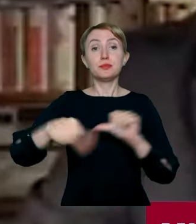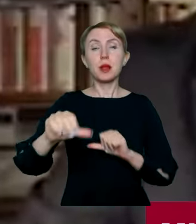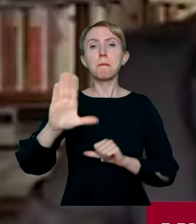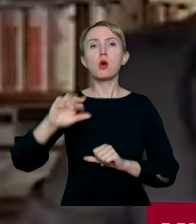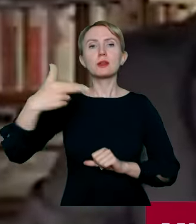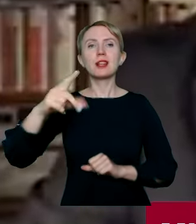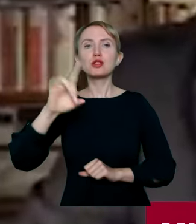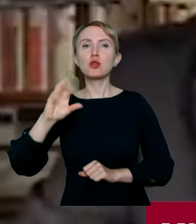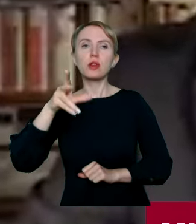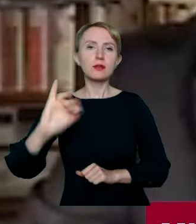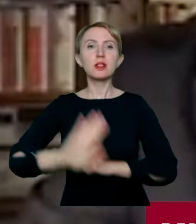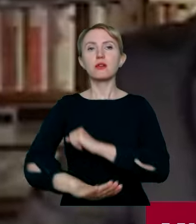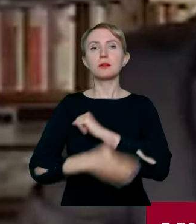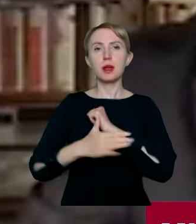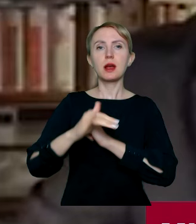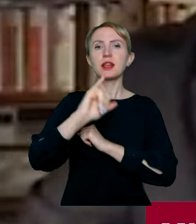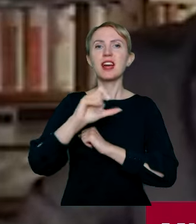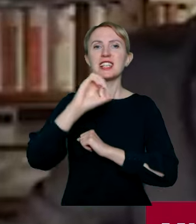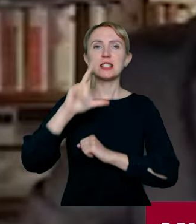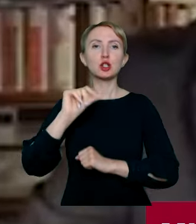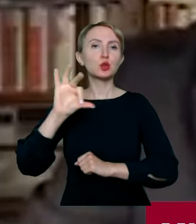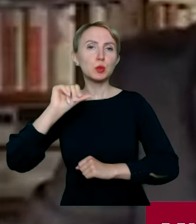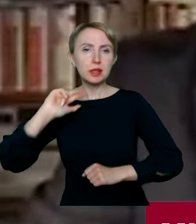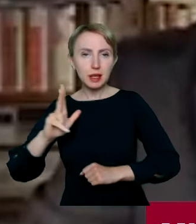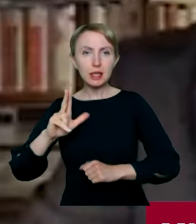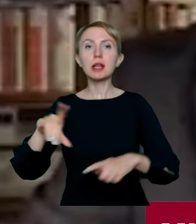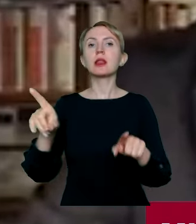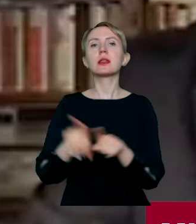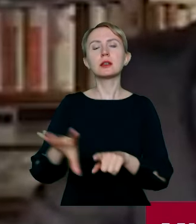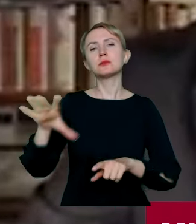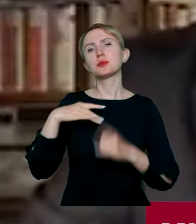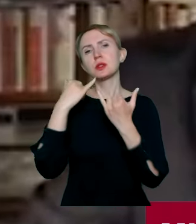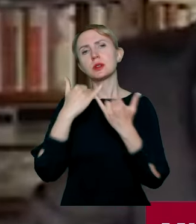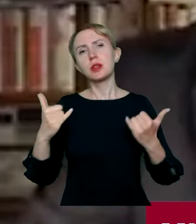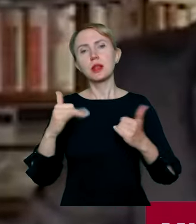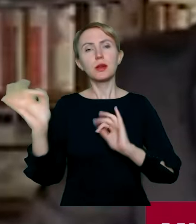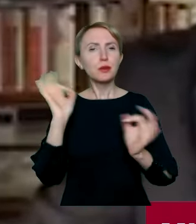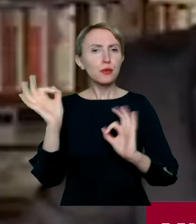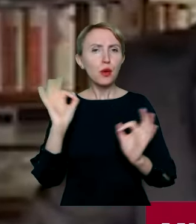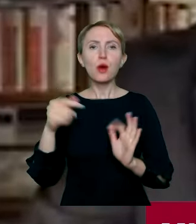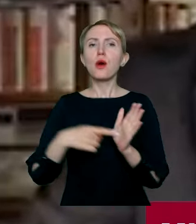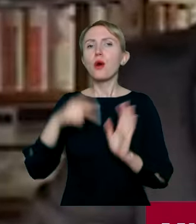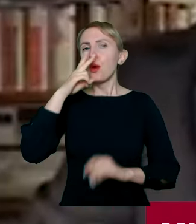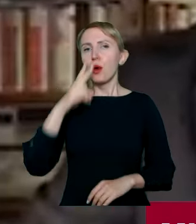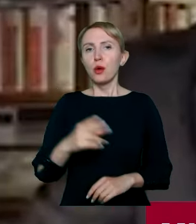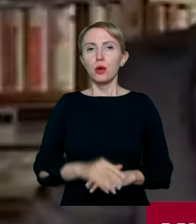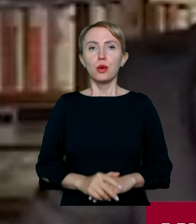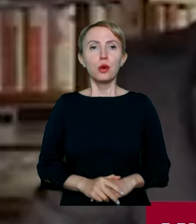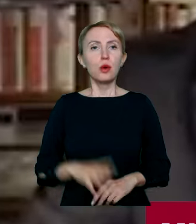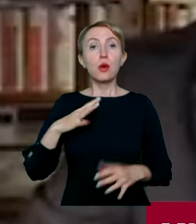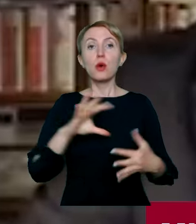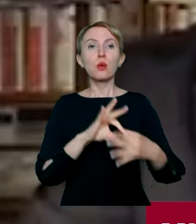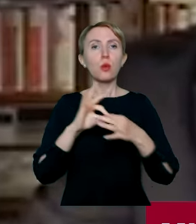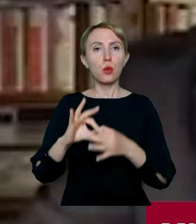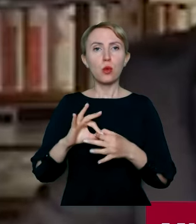przykład zaczął popierać Jacka Sutryka i pojawiły się też jakieś inne sygnały, które no jednak były związane